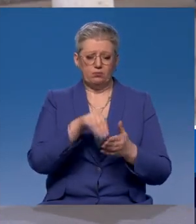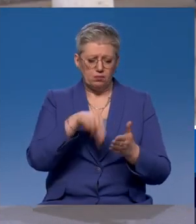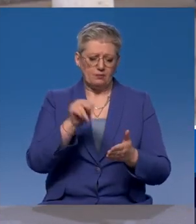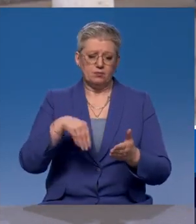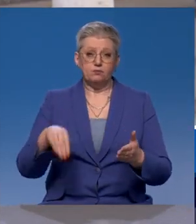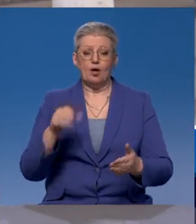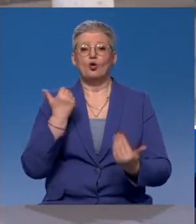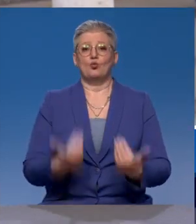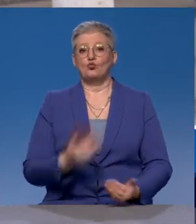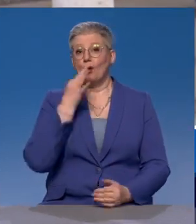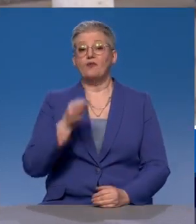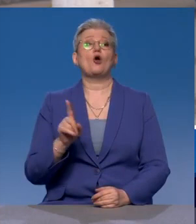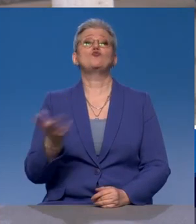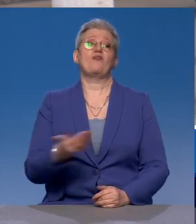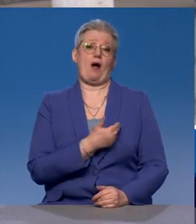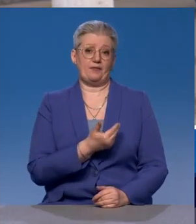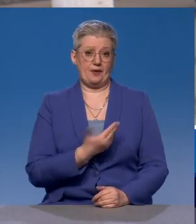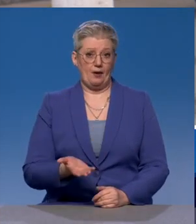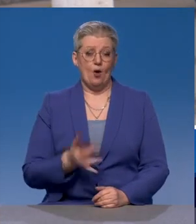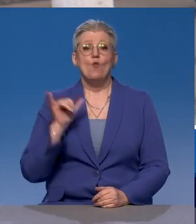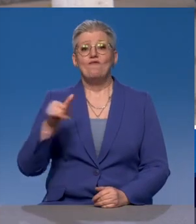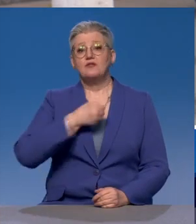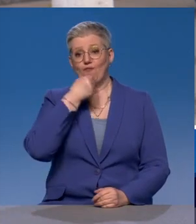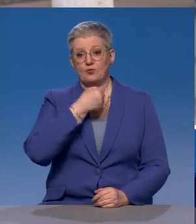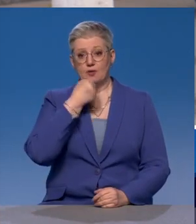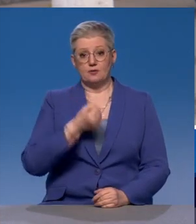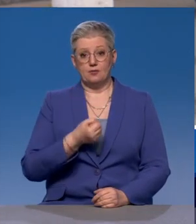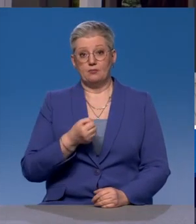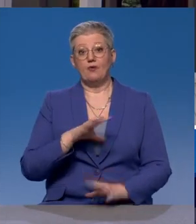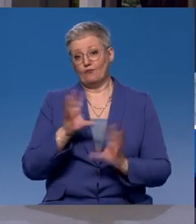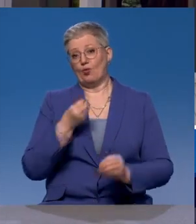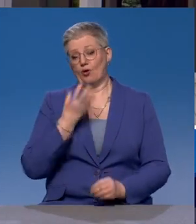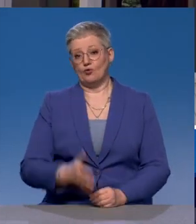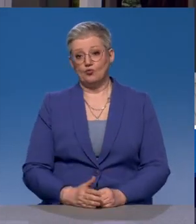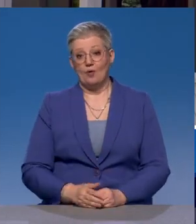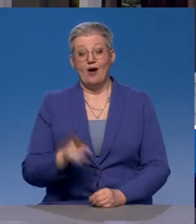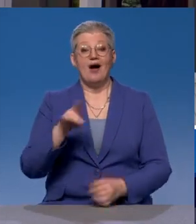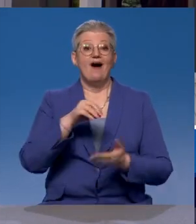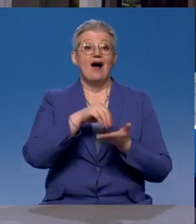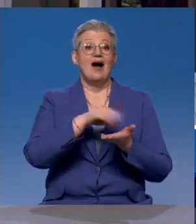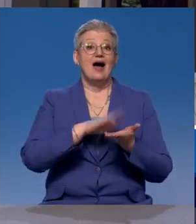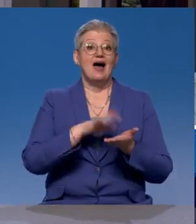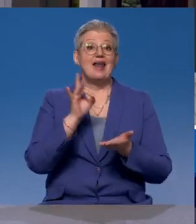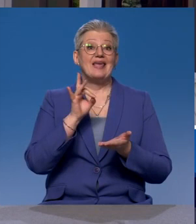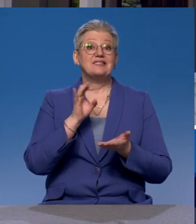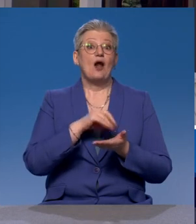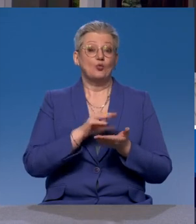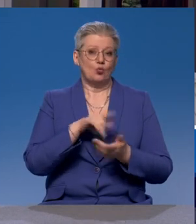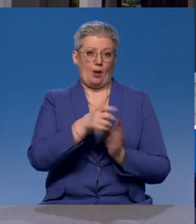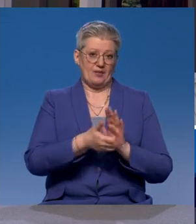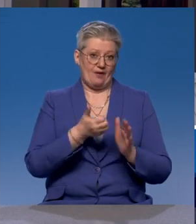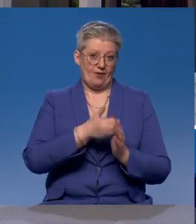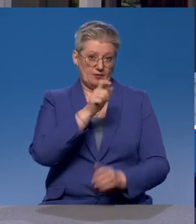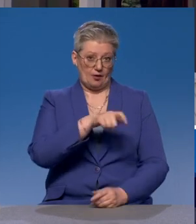ответ говорят, а что вы хотели? У вас возраст? Все хорошо. В регистратуре не всегда бывает достаточно работников. По